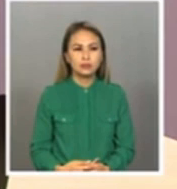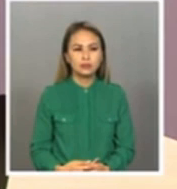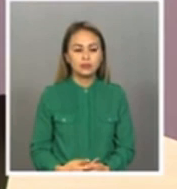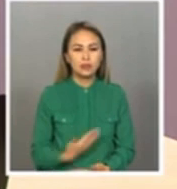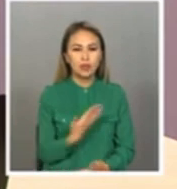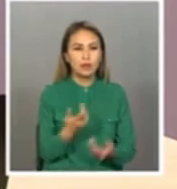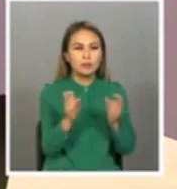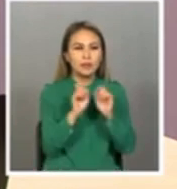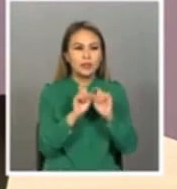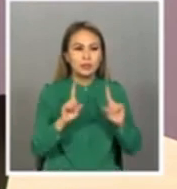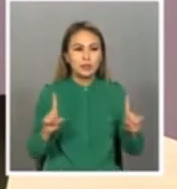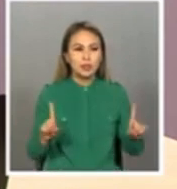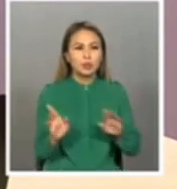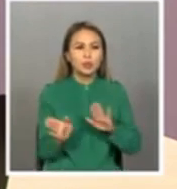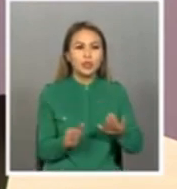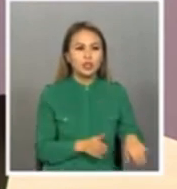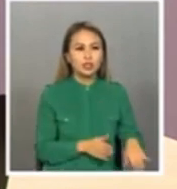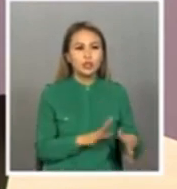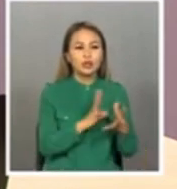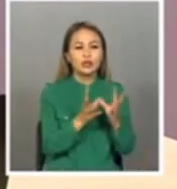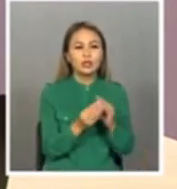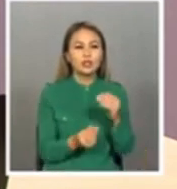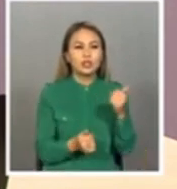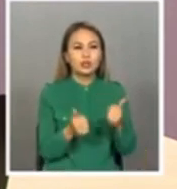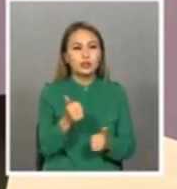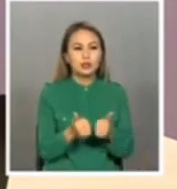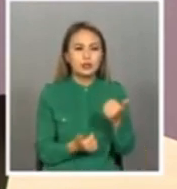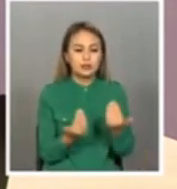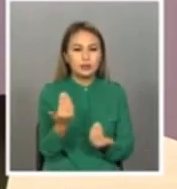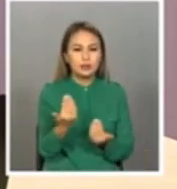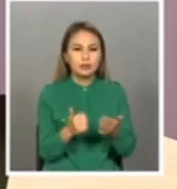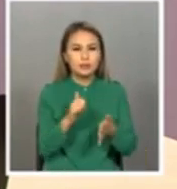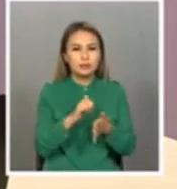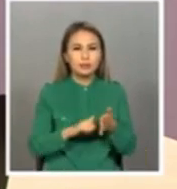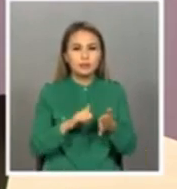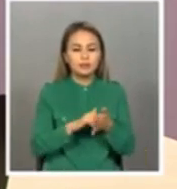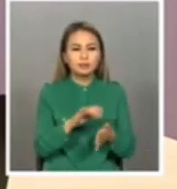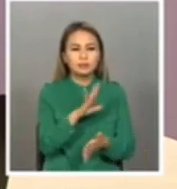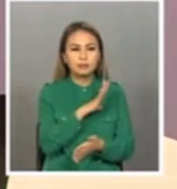Оған мектепте өткен шаңғы жарысы себеп болды.